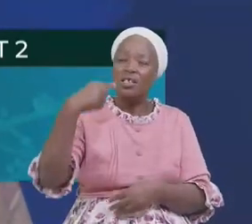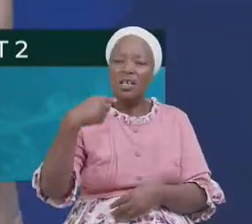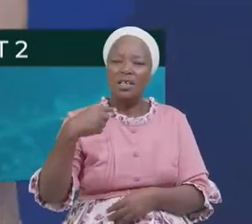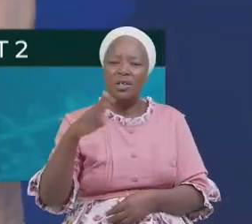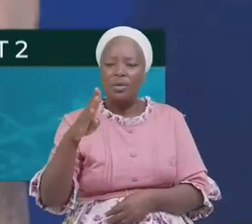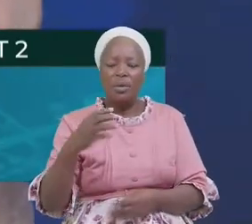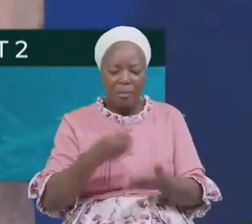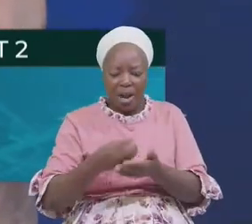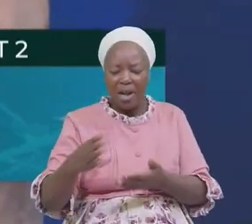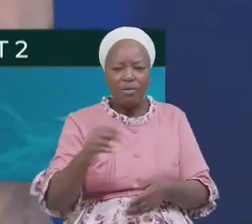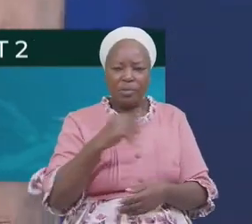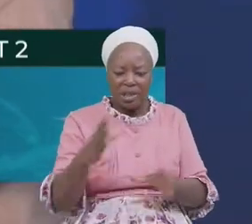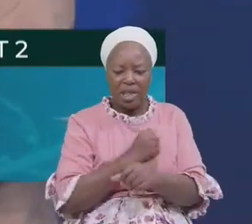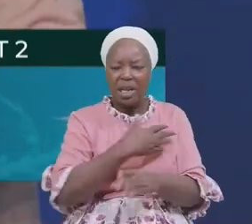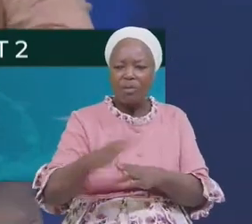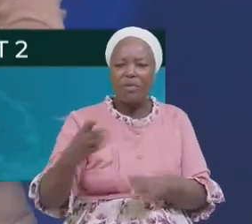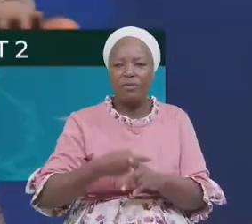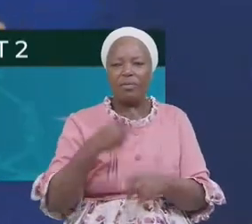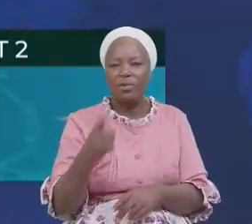Il dit, la stérilité sera ôtée.